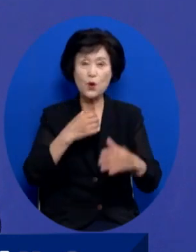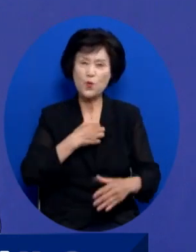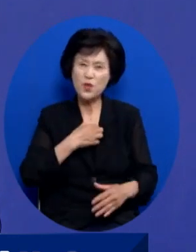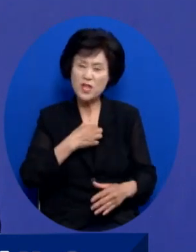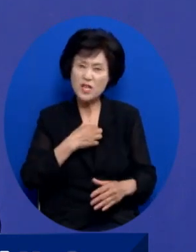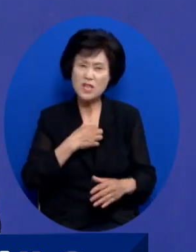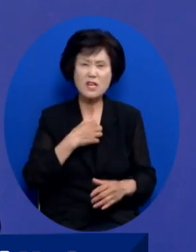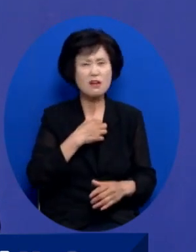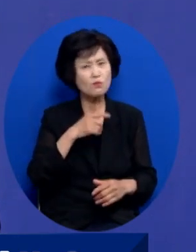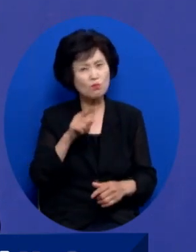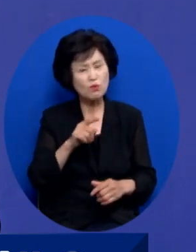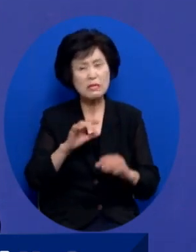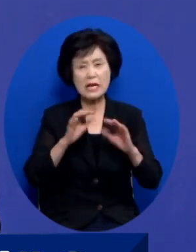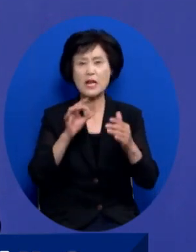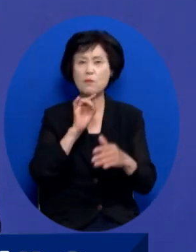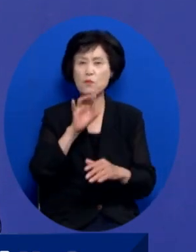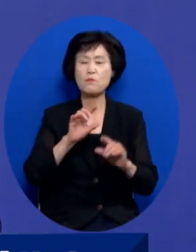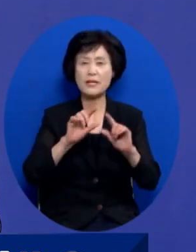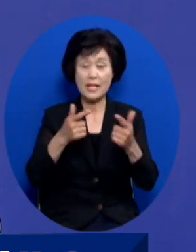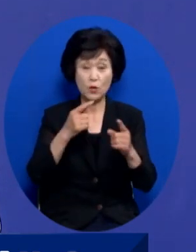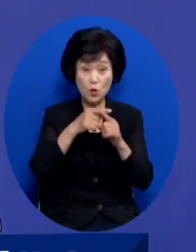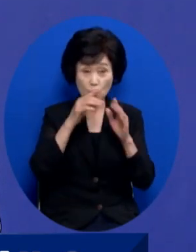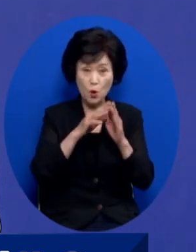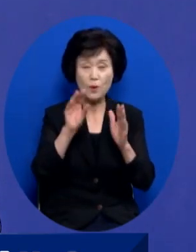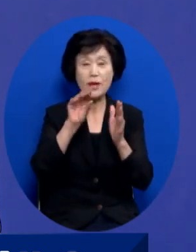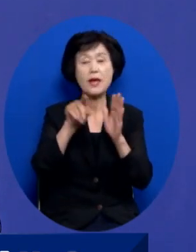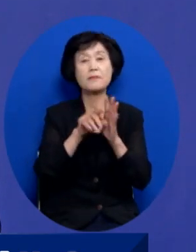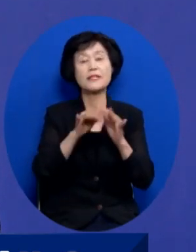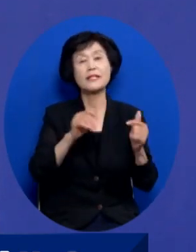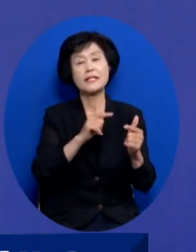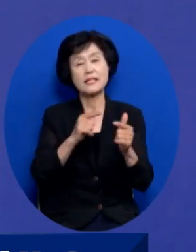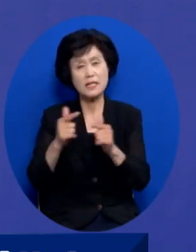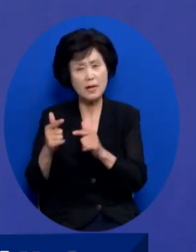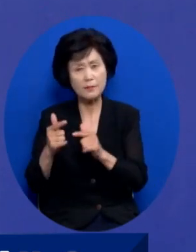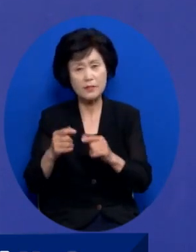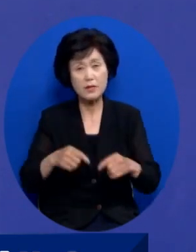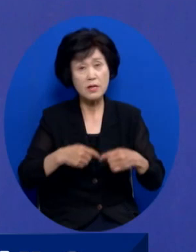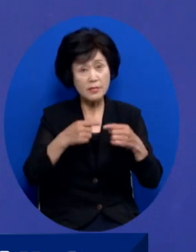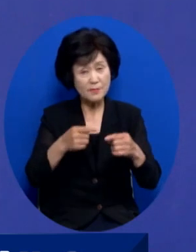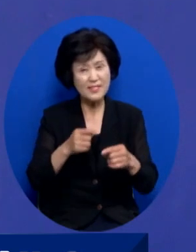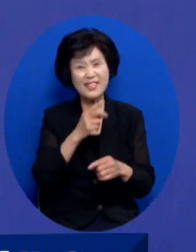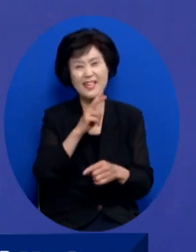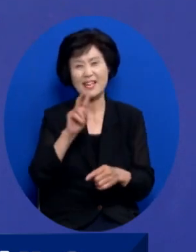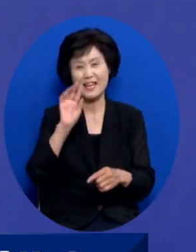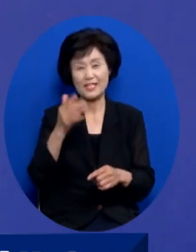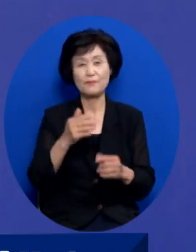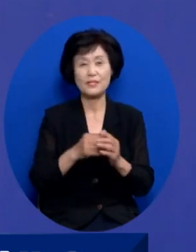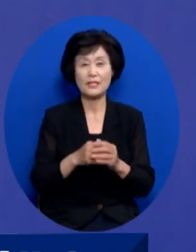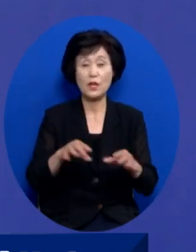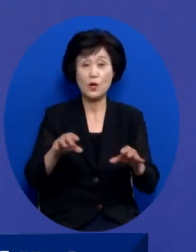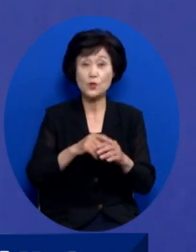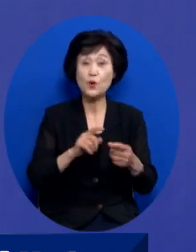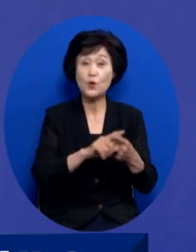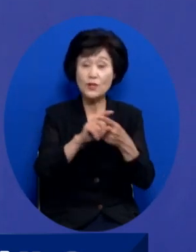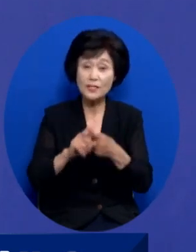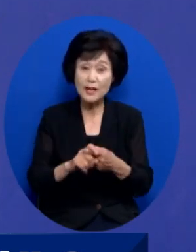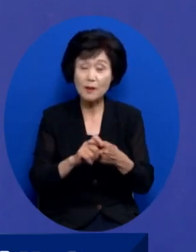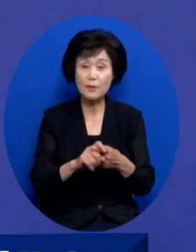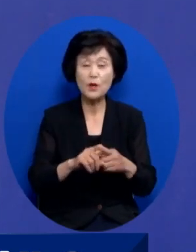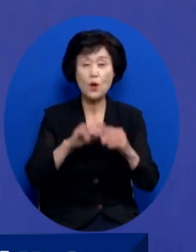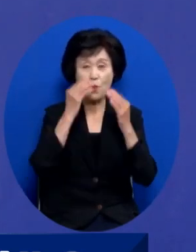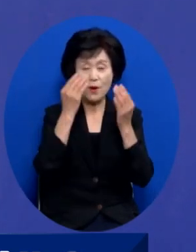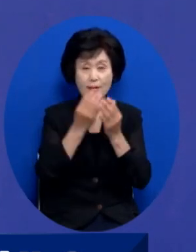아니라 이 교회와 그리스도인이 모두가 힘을 모아야 할 과제가 됐는데요. 한국교회 총연합이 창조세계의 온전한 회복을